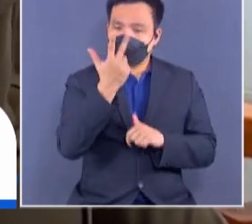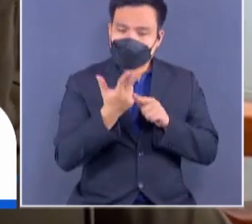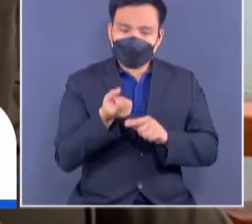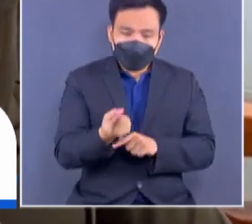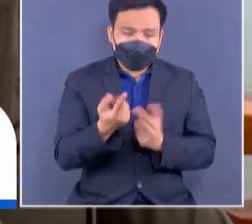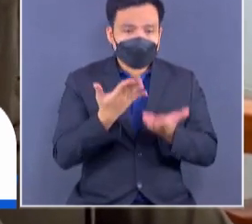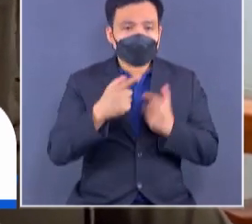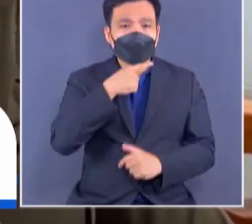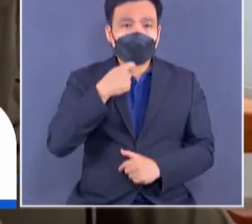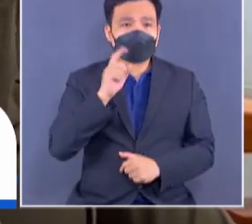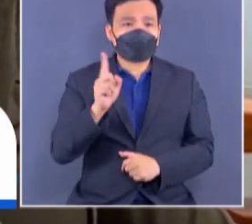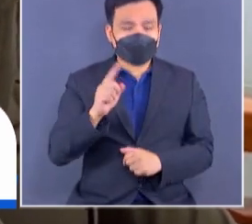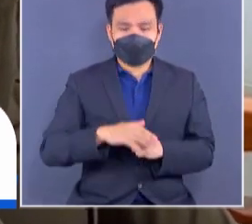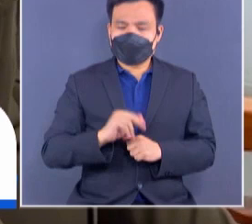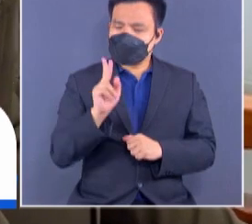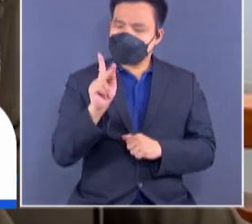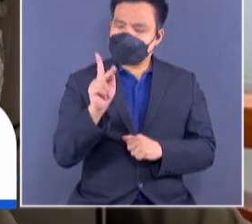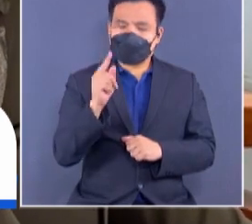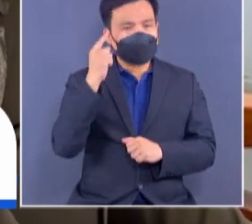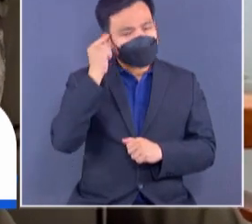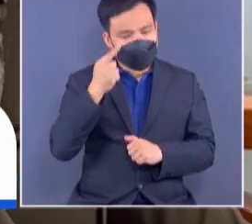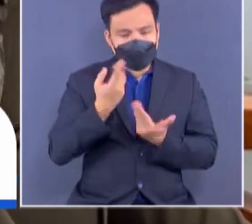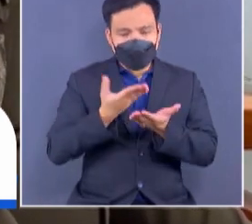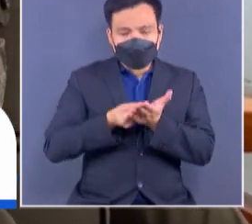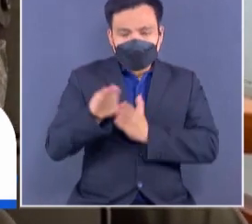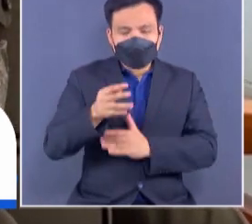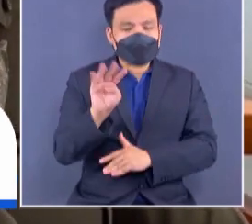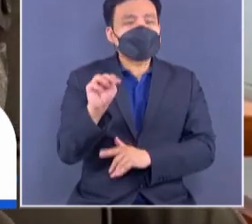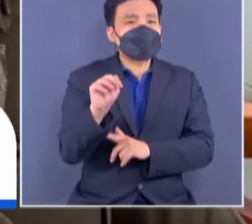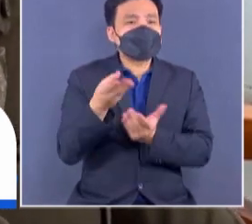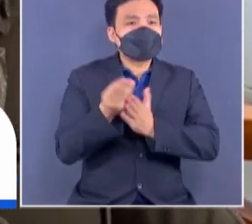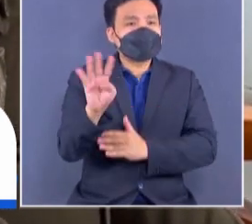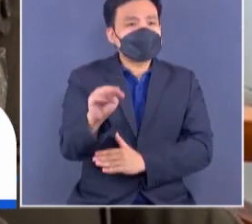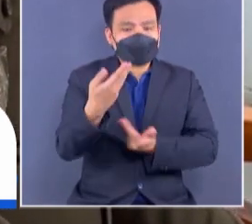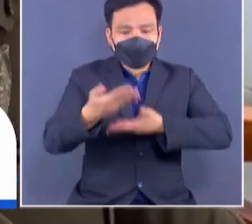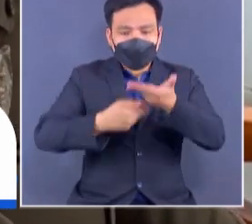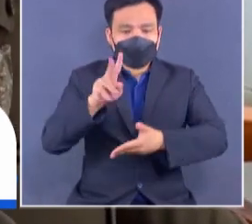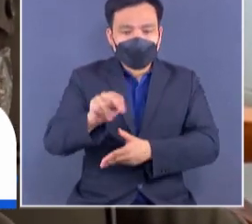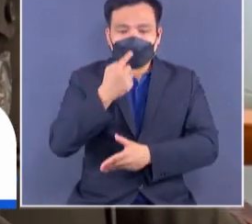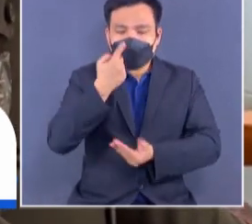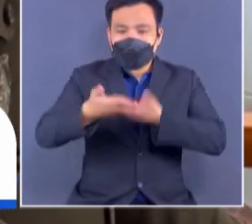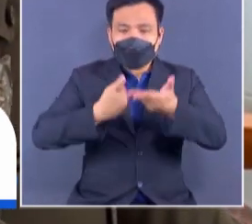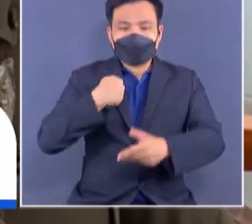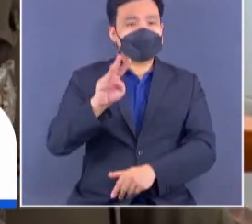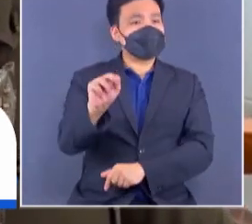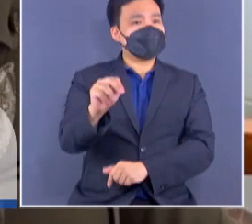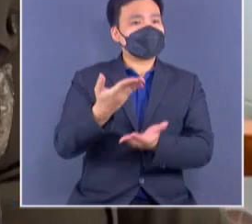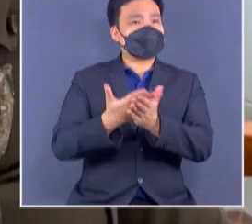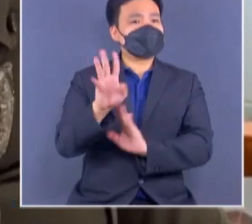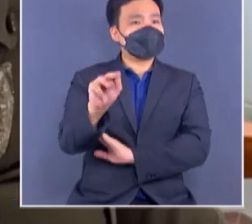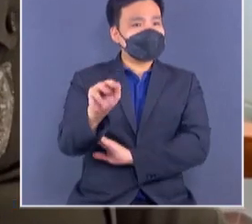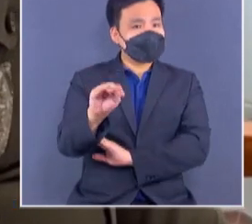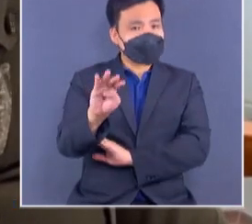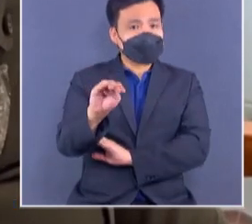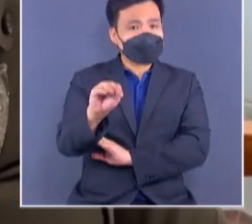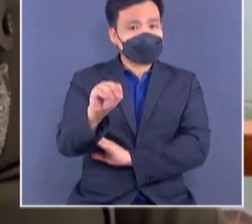ขียวๆนี่แหละเด็กบอกว่าใบสดเขียวๆนี่แหละก็40บาท ซื้อจากไหน ซื้อตลาดนัด40บาทนี่แหละก็ประม